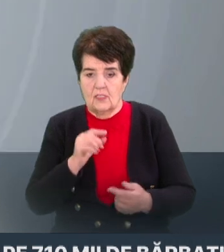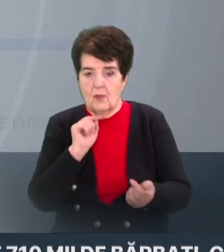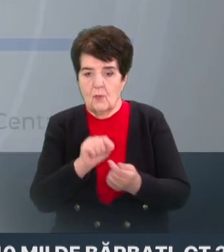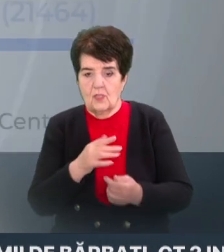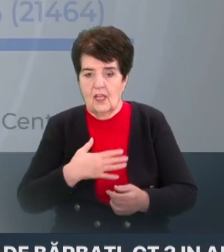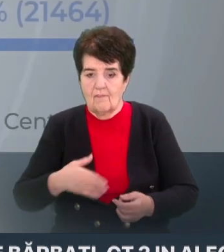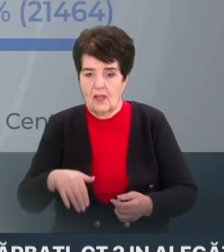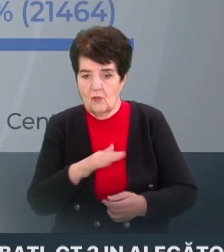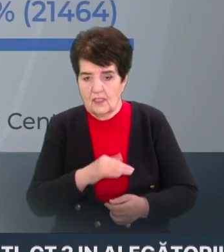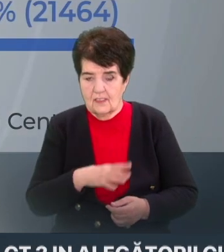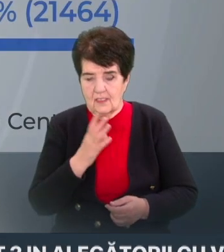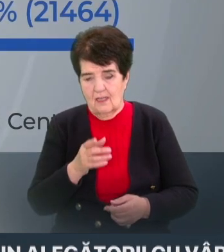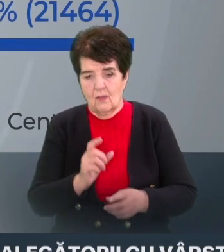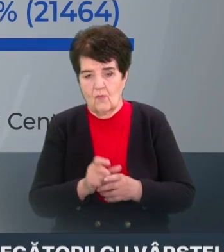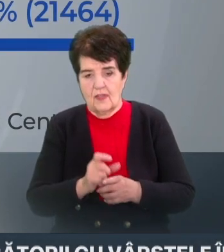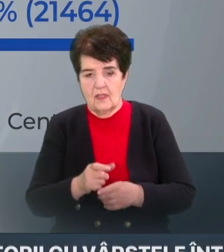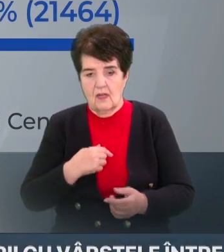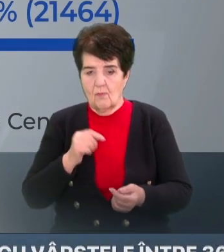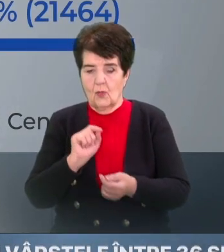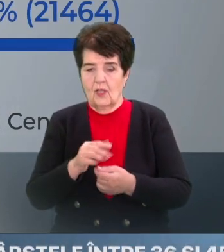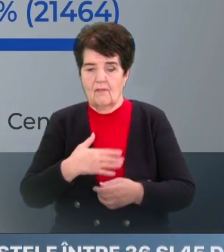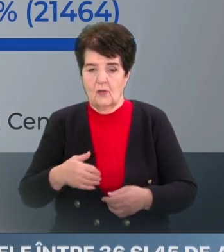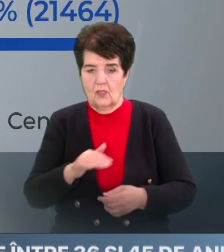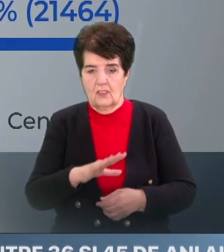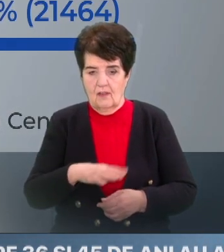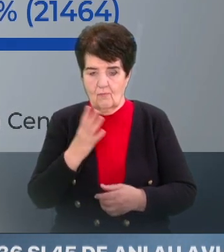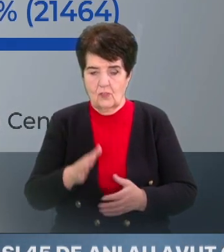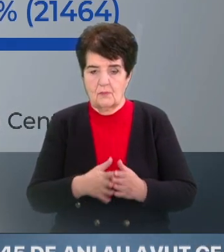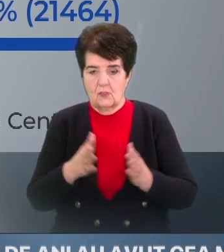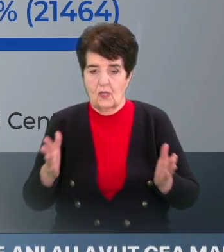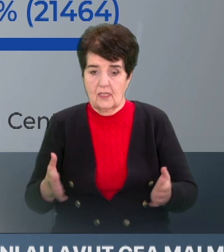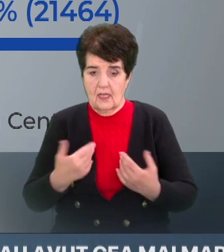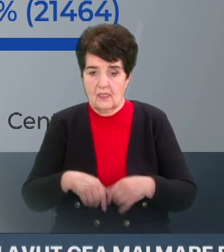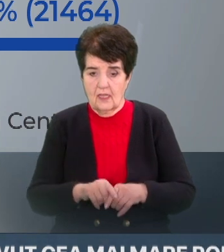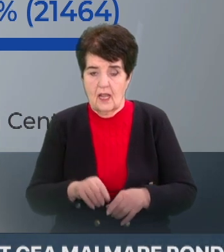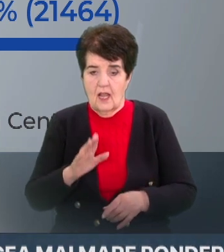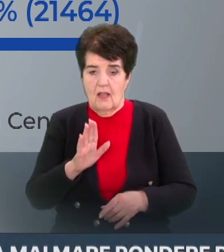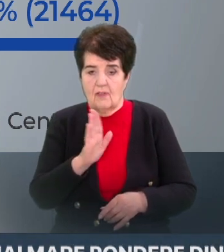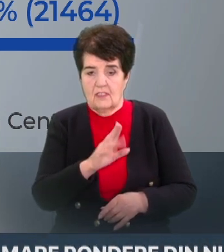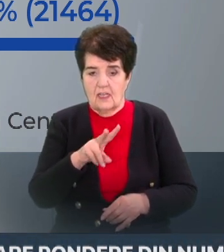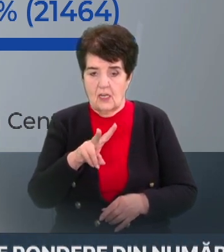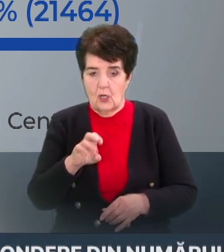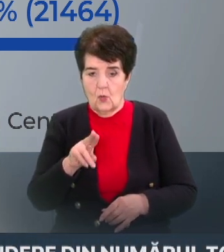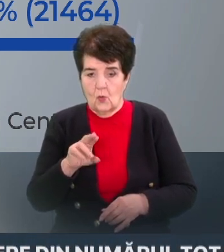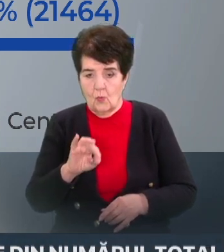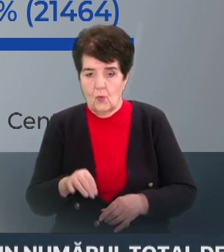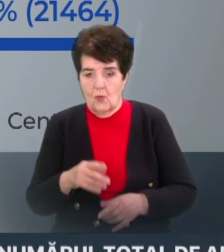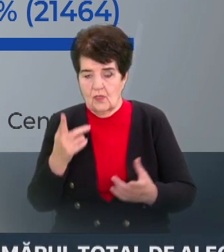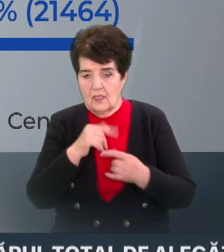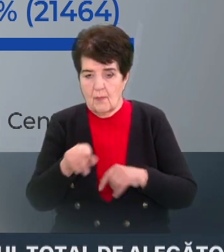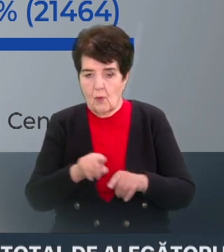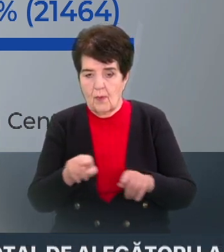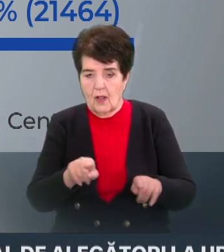noastră. Vedem mănăstirile construite de Ștefan cel Mare, Petru Rareș, Vasile Lupu, transformate în centre de